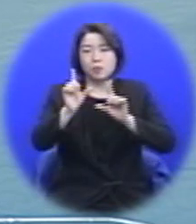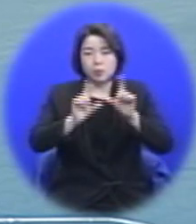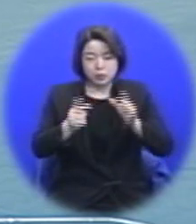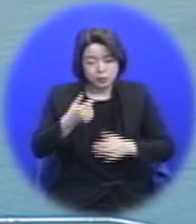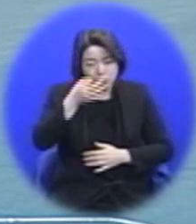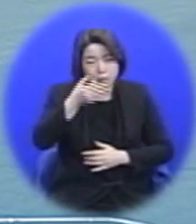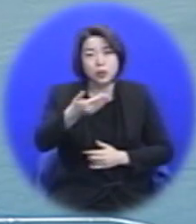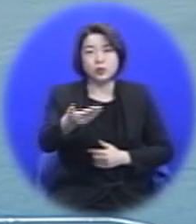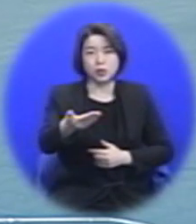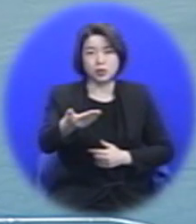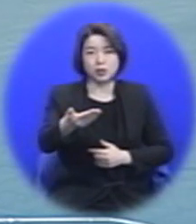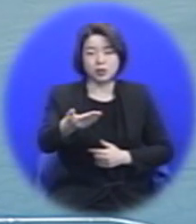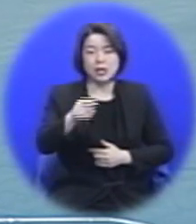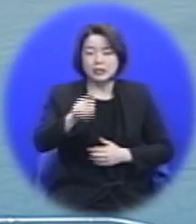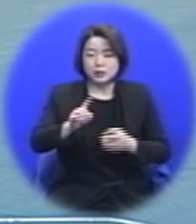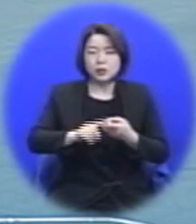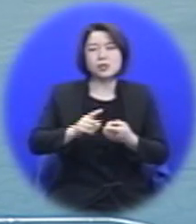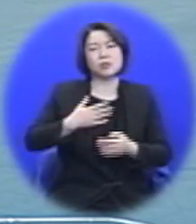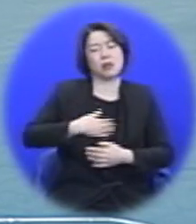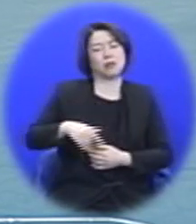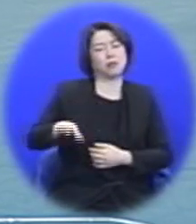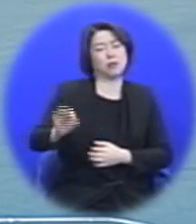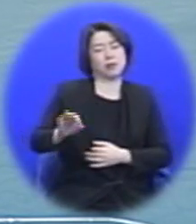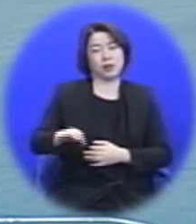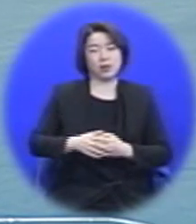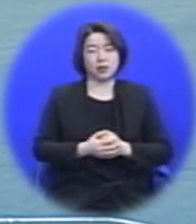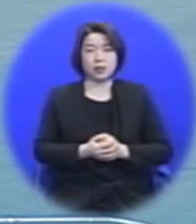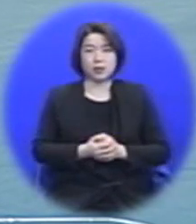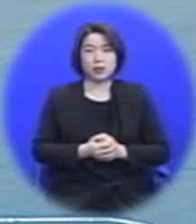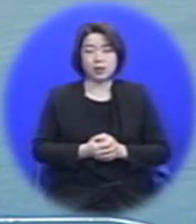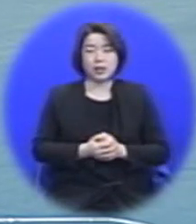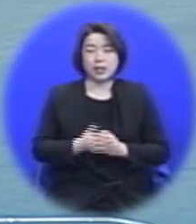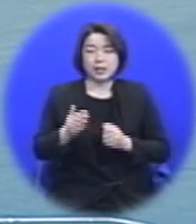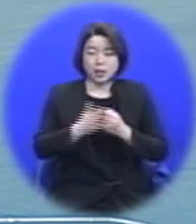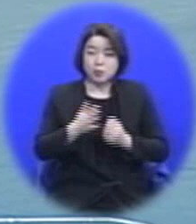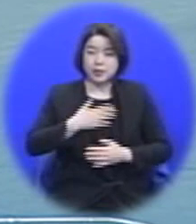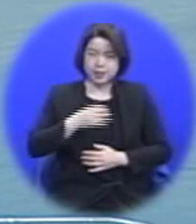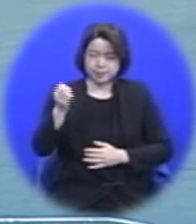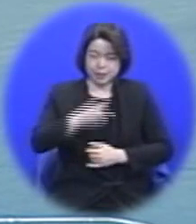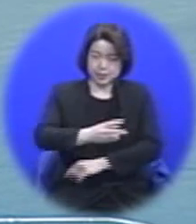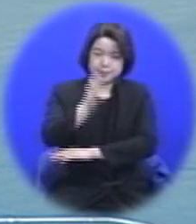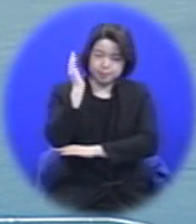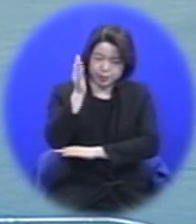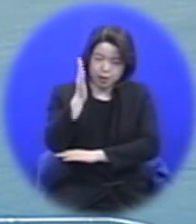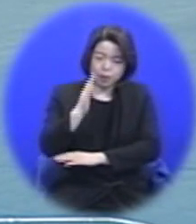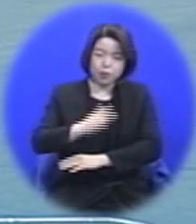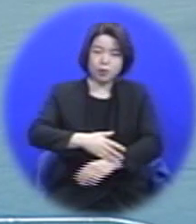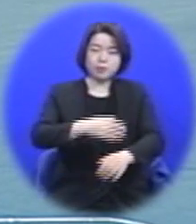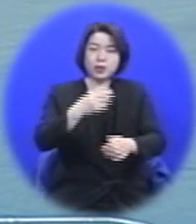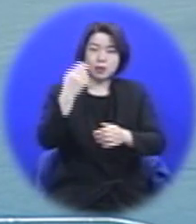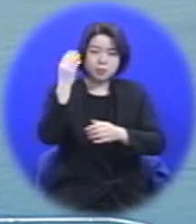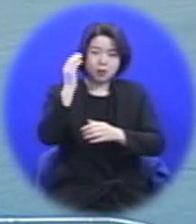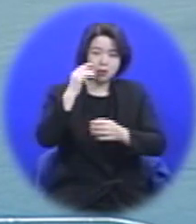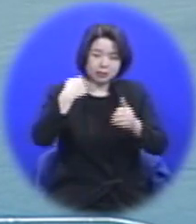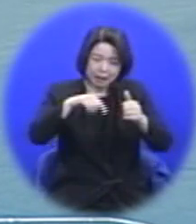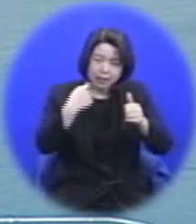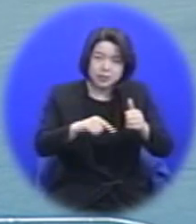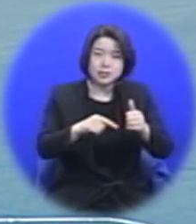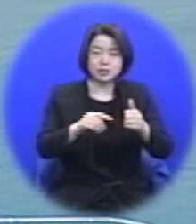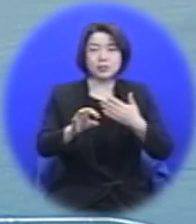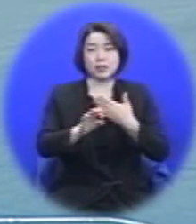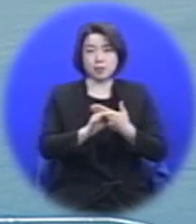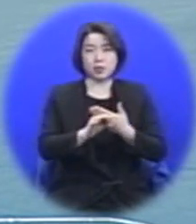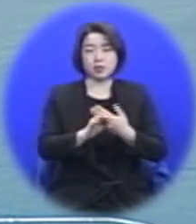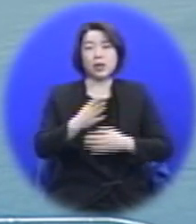대해서 자기가 너무나 소홀했다는 겁니다. 그래서 만약 이제 다시 내가 설교를 하거나 강의를 하게 된다면 나는